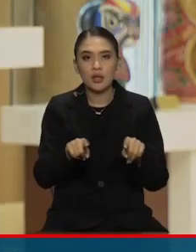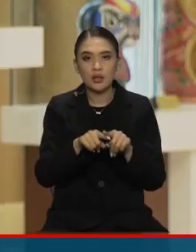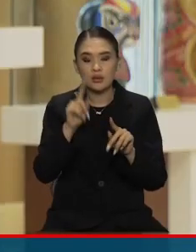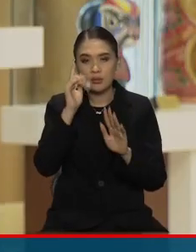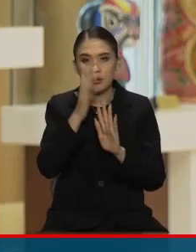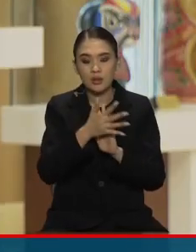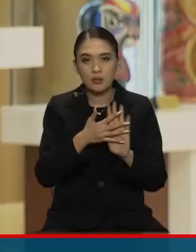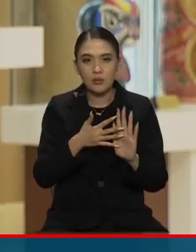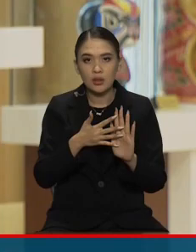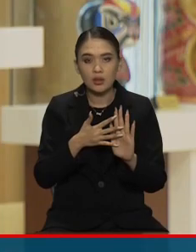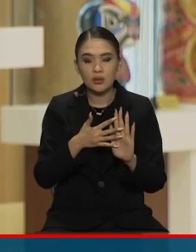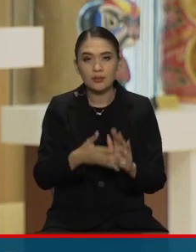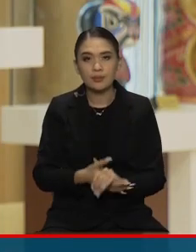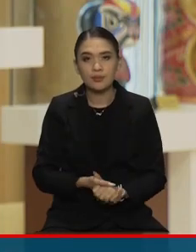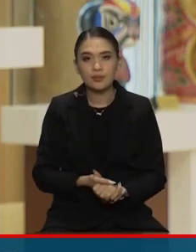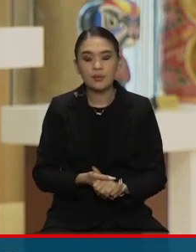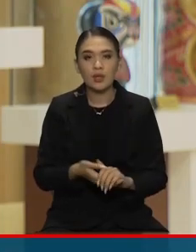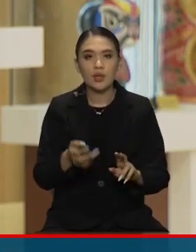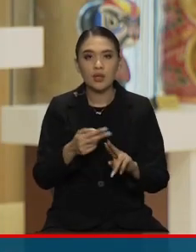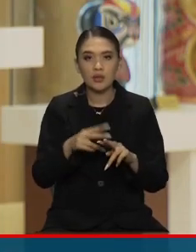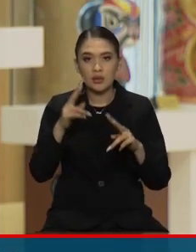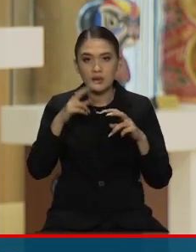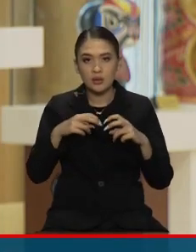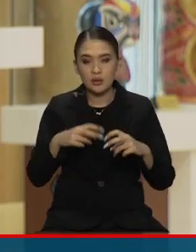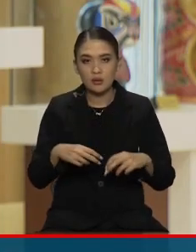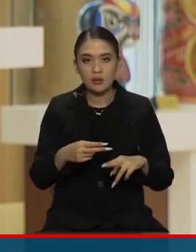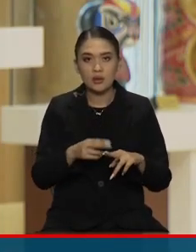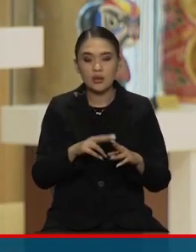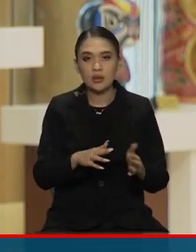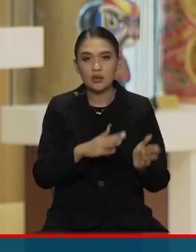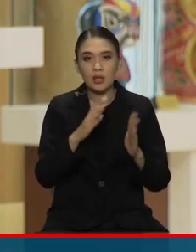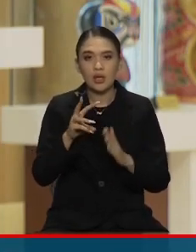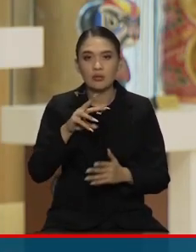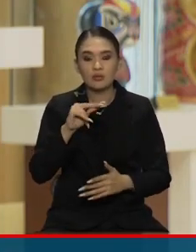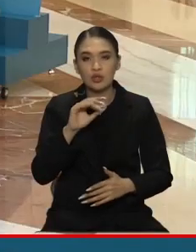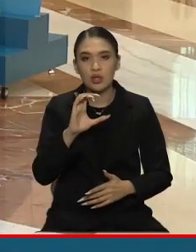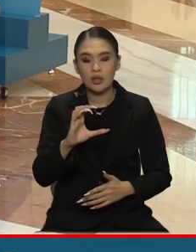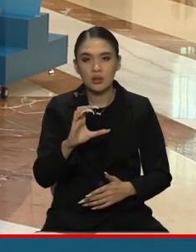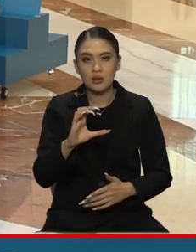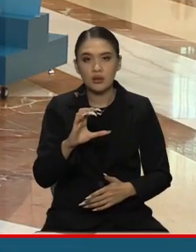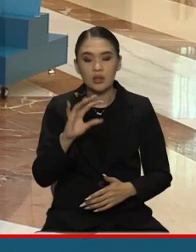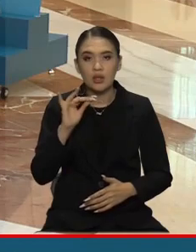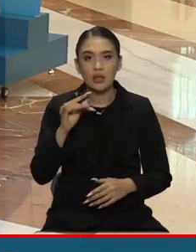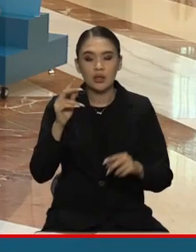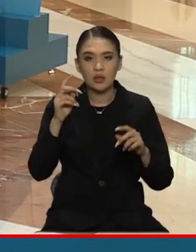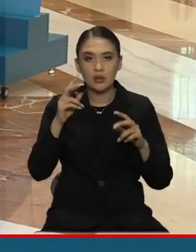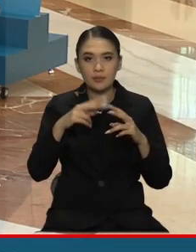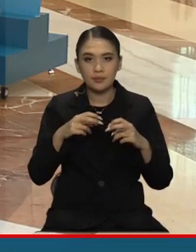значит проведено исследование Значит со стороны МЧС и экспертами